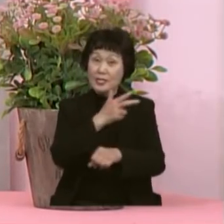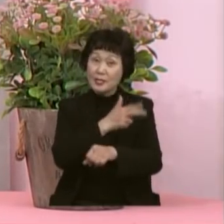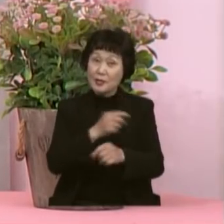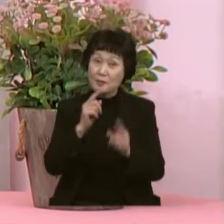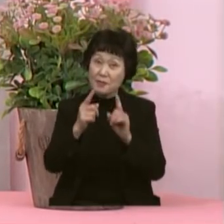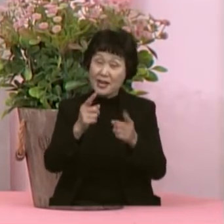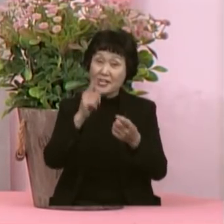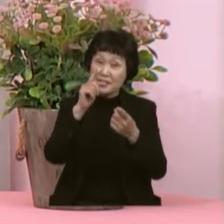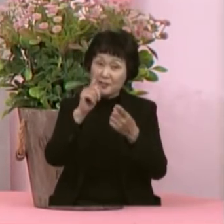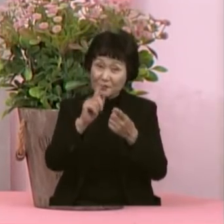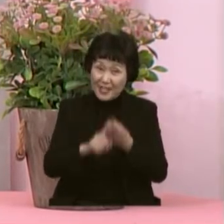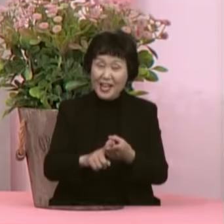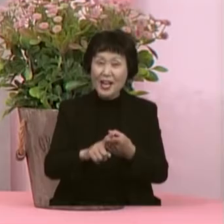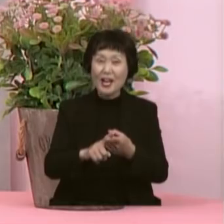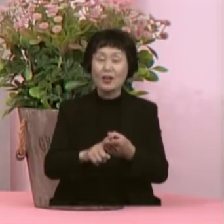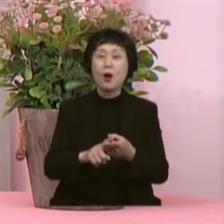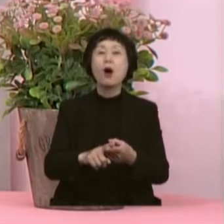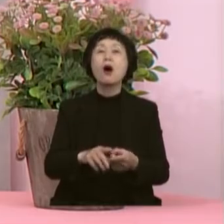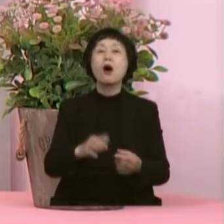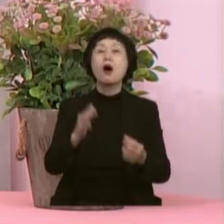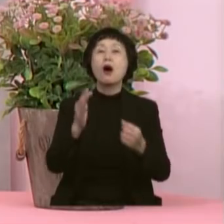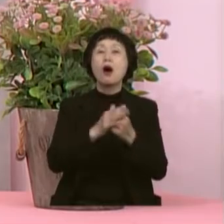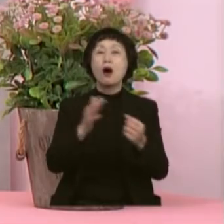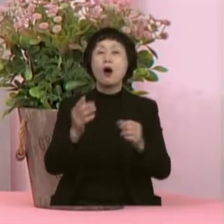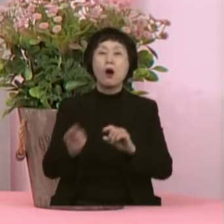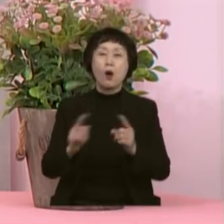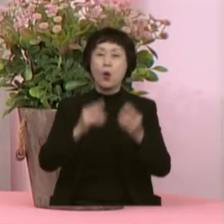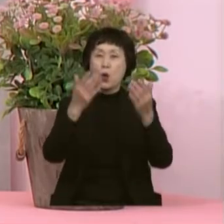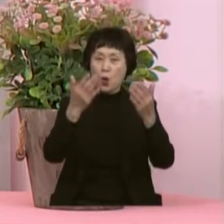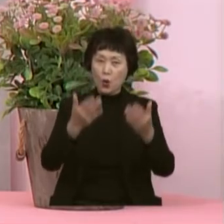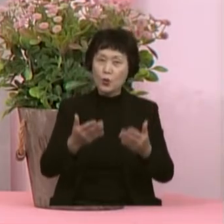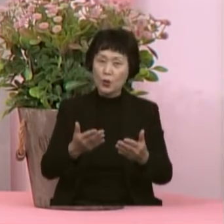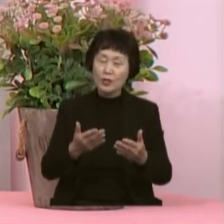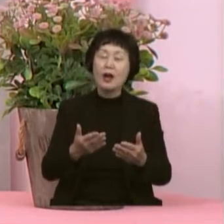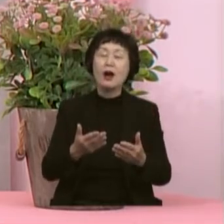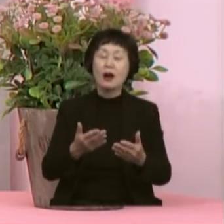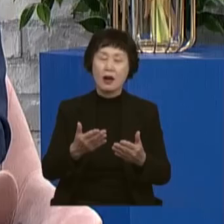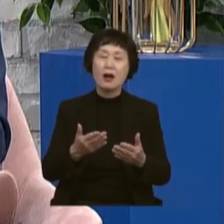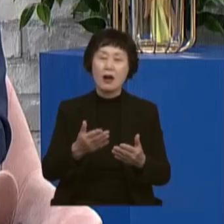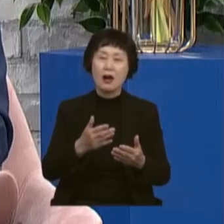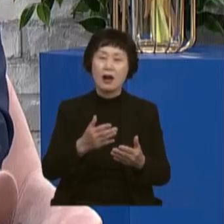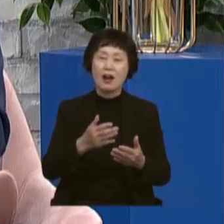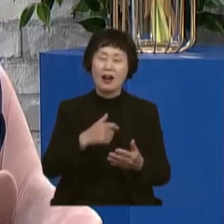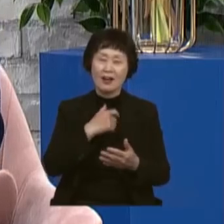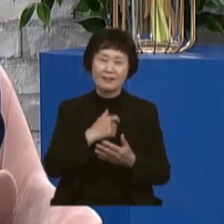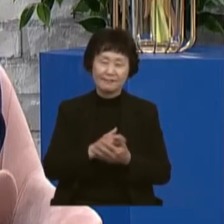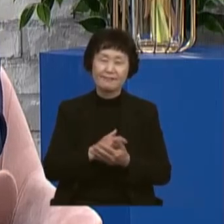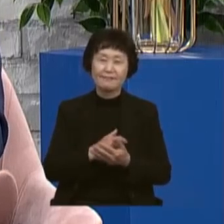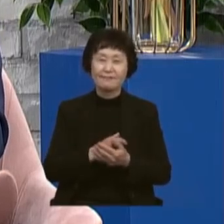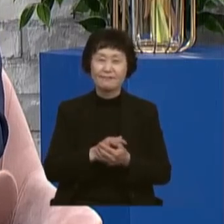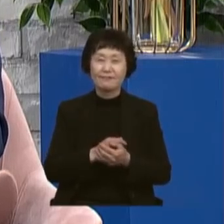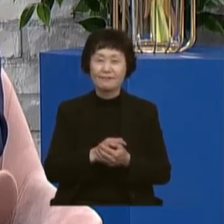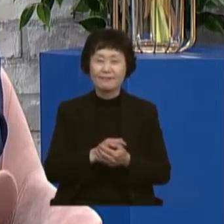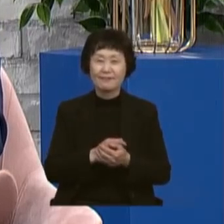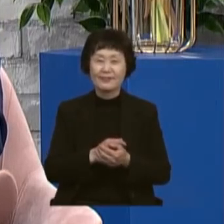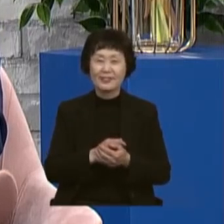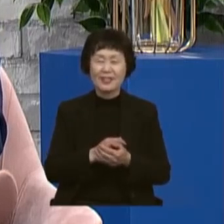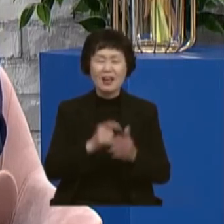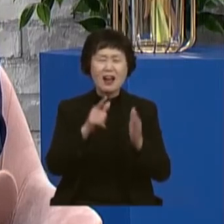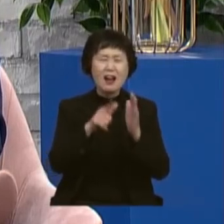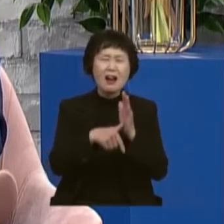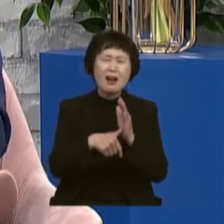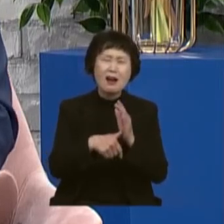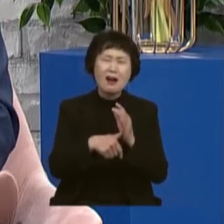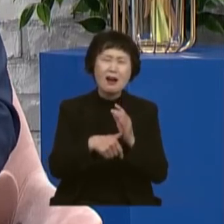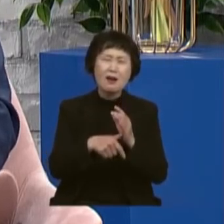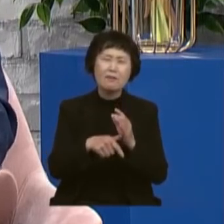살려주셨구나 하는 말씀에 어우 정말 가슴에 굉장히 묻고 갑니다. 보내드리기 싫은데 시간이 다 됐어요. 네, 네. 인사드려야